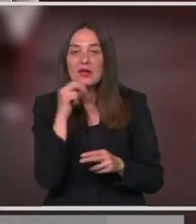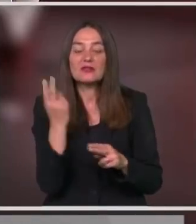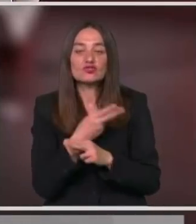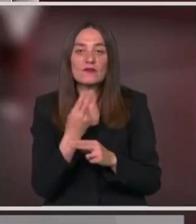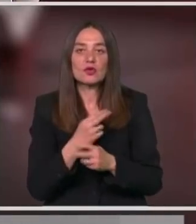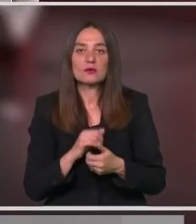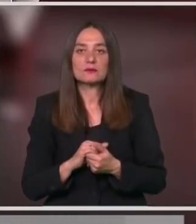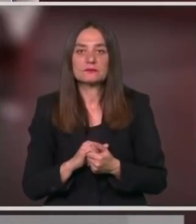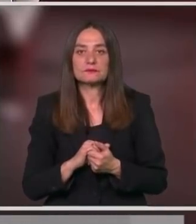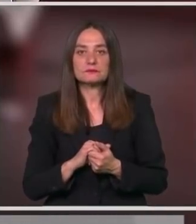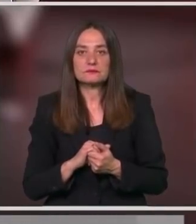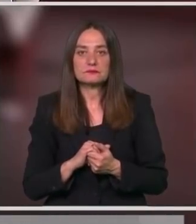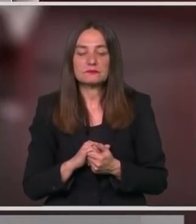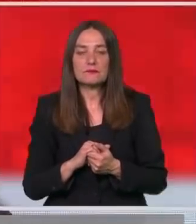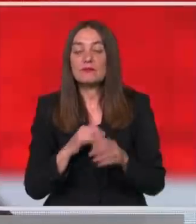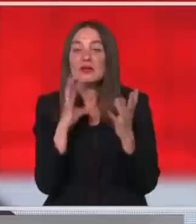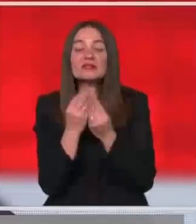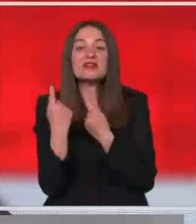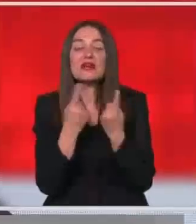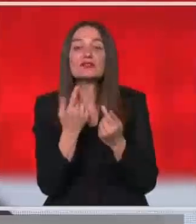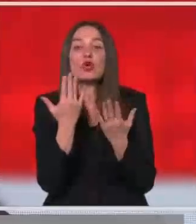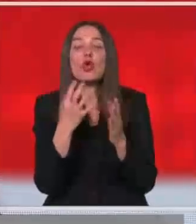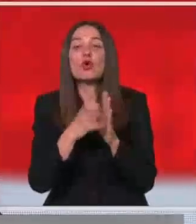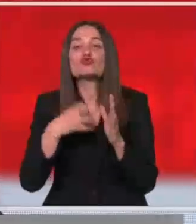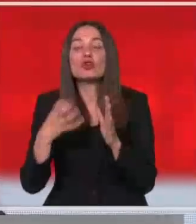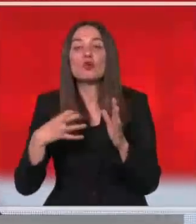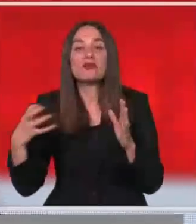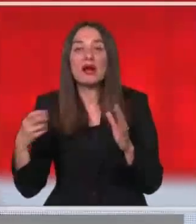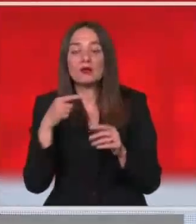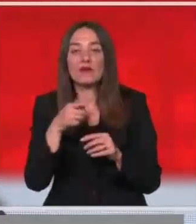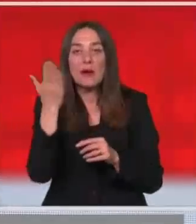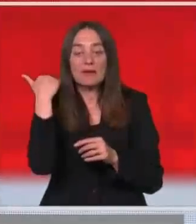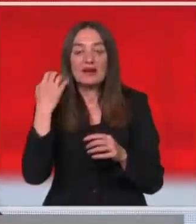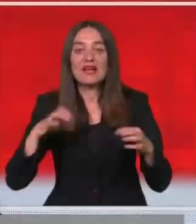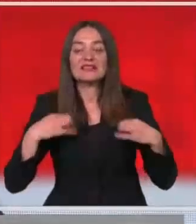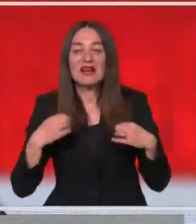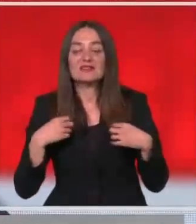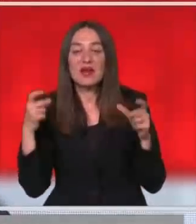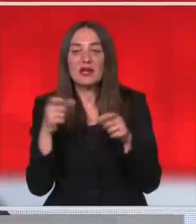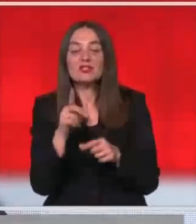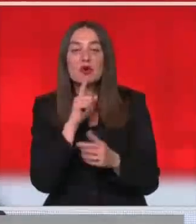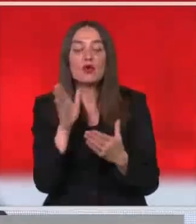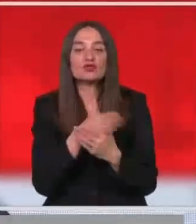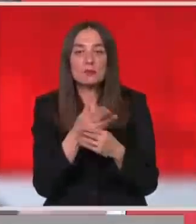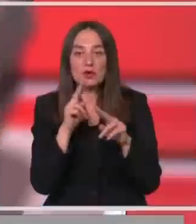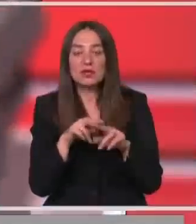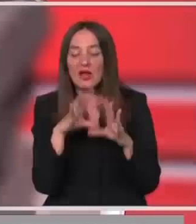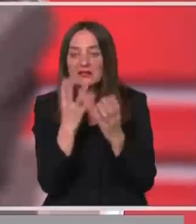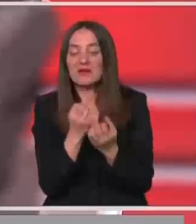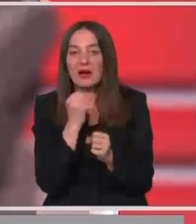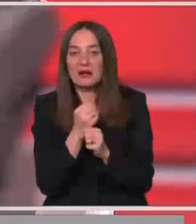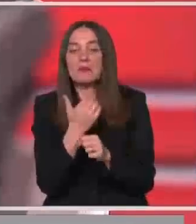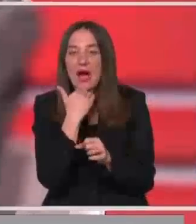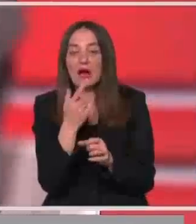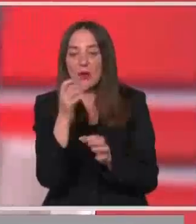državnog? Sve zavisi koliko će dugo trajati ova prethodna zdravstvena kriza koja je između ostalog... Pa ne, ali sve radimo,